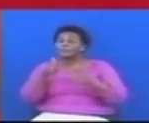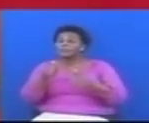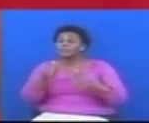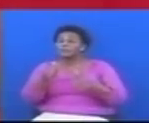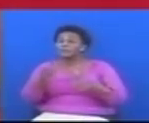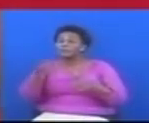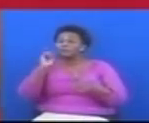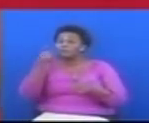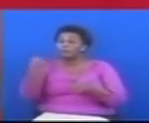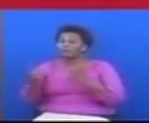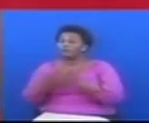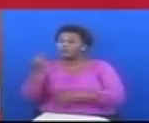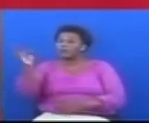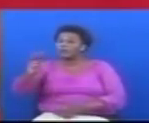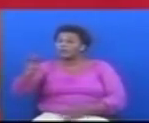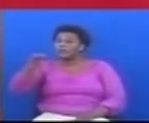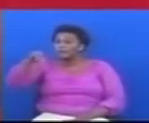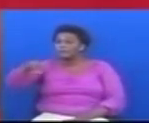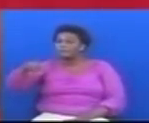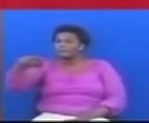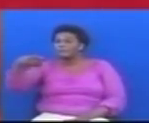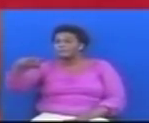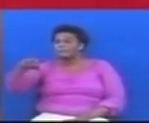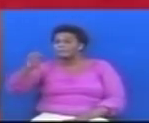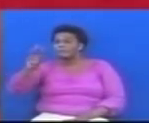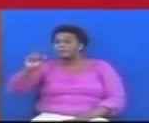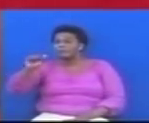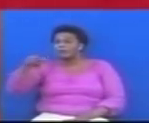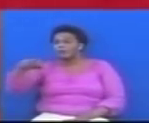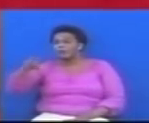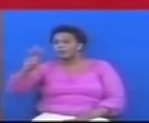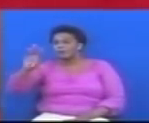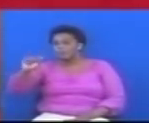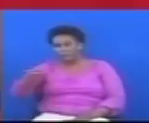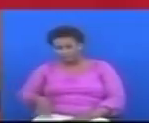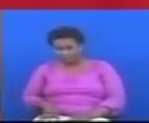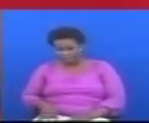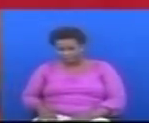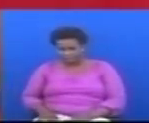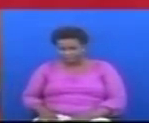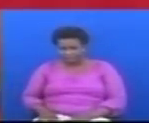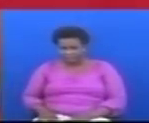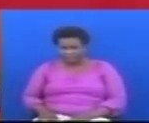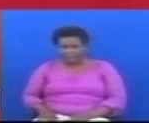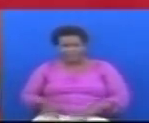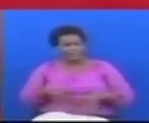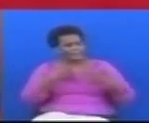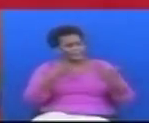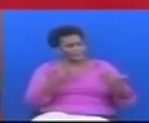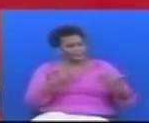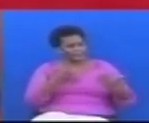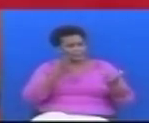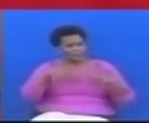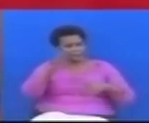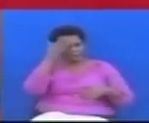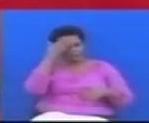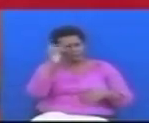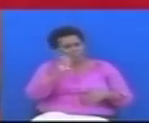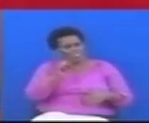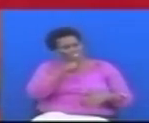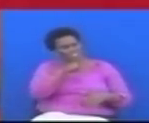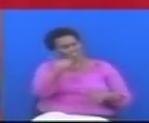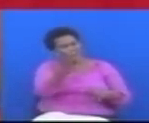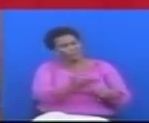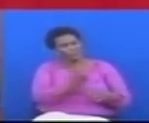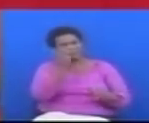wilaya ya Mpwapwa ambayo iko kwenye mkoa mwingine wa Dodoma. Je, kata hii ni lini itapatiwa umeme